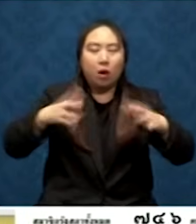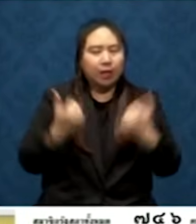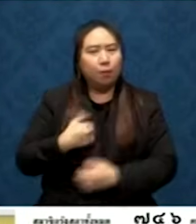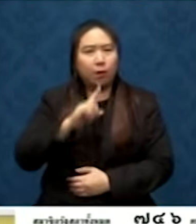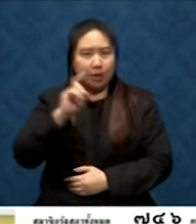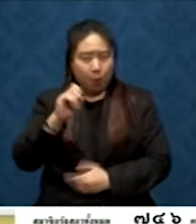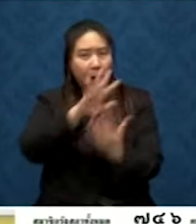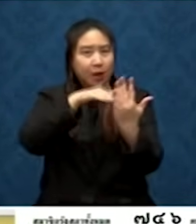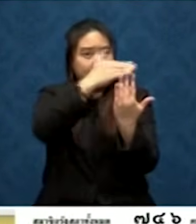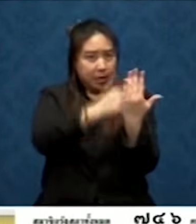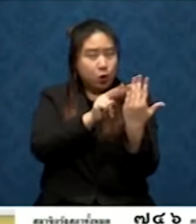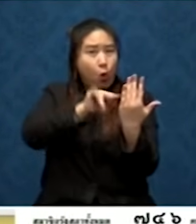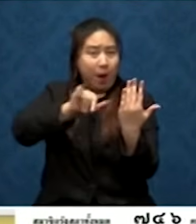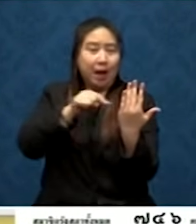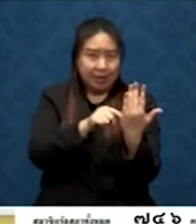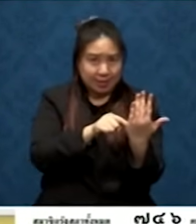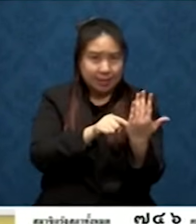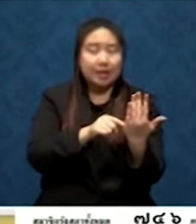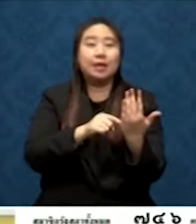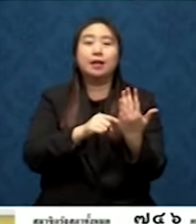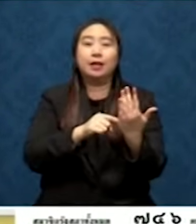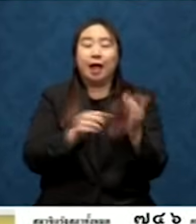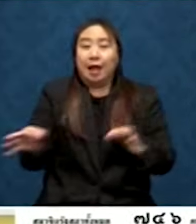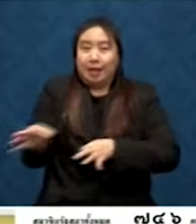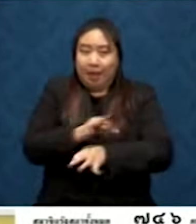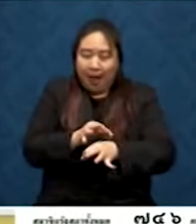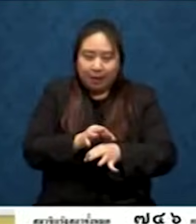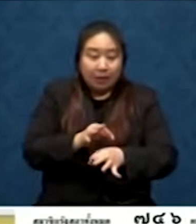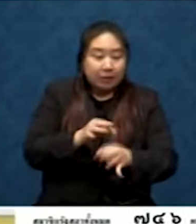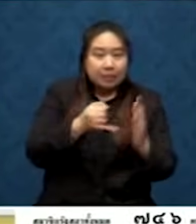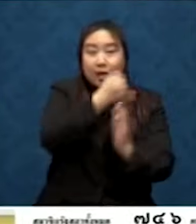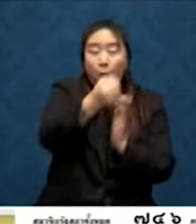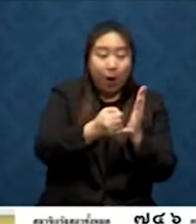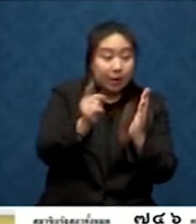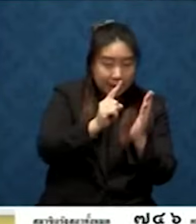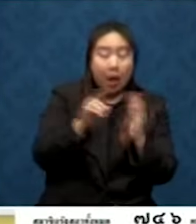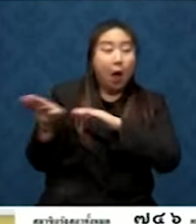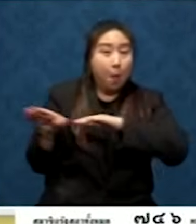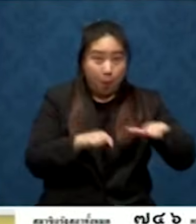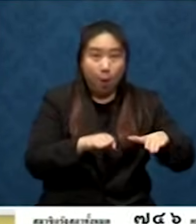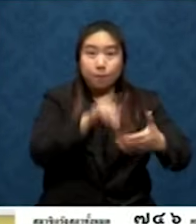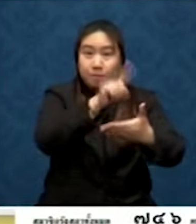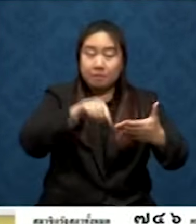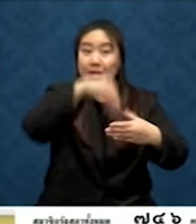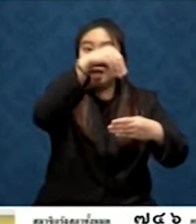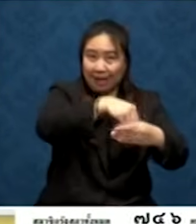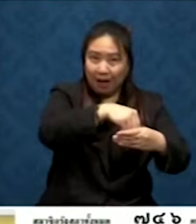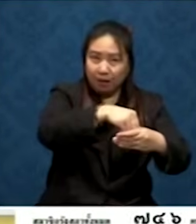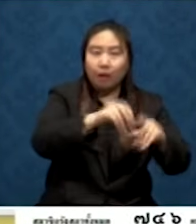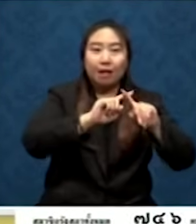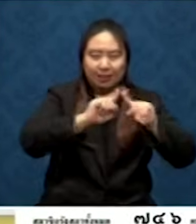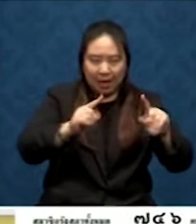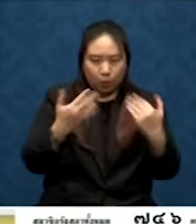CEOนี้ได้มาแทนที่นโยบายเลือกตั้งผู้ว่าในจังหวัดที่พร้อมที่พักเพื่อไทยเคยหาเสียงไว้แต่ไม่ปรากฏอยู่ในเอกสาร